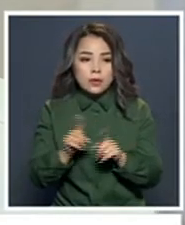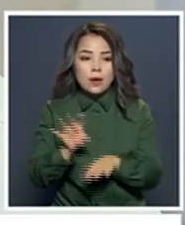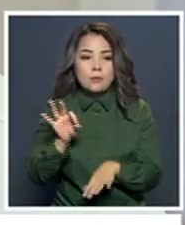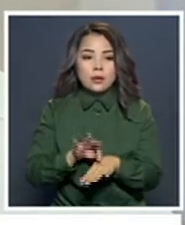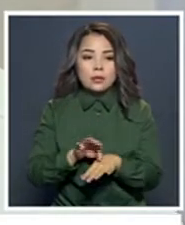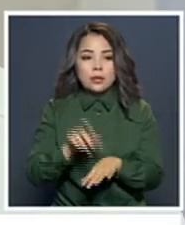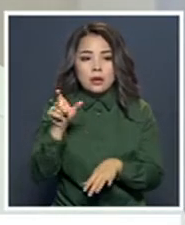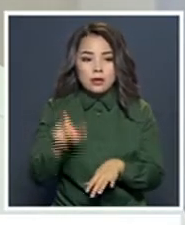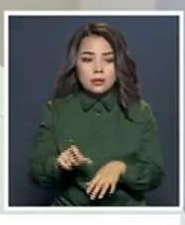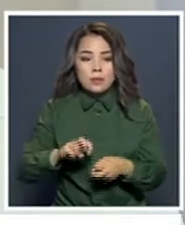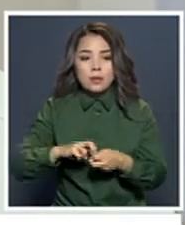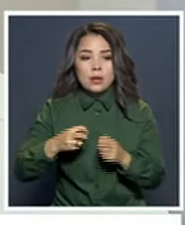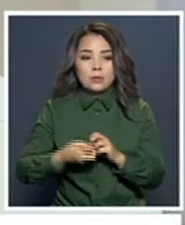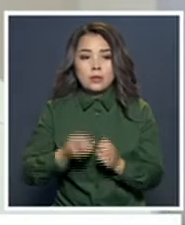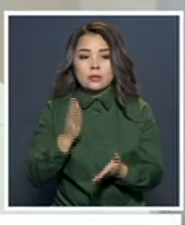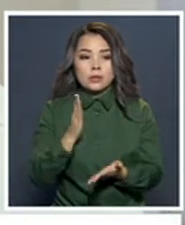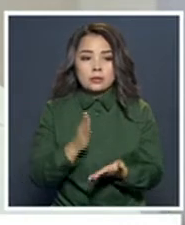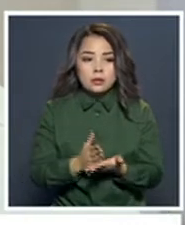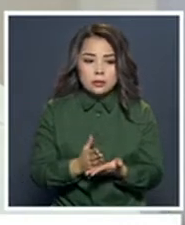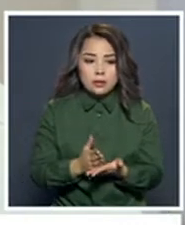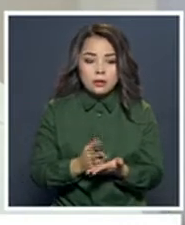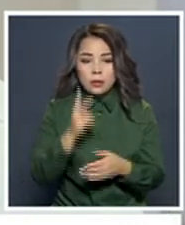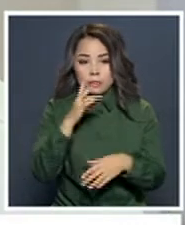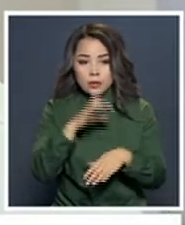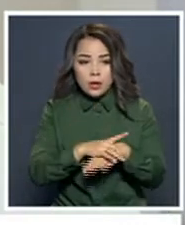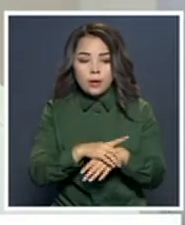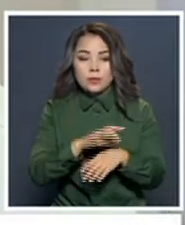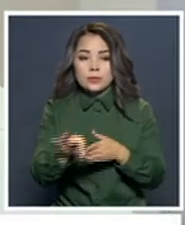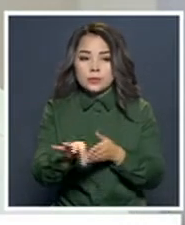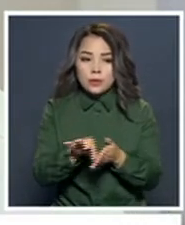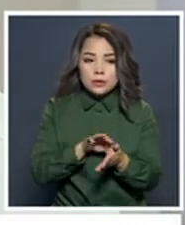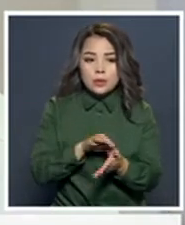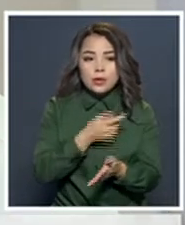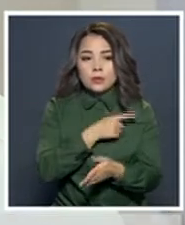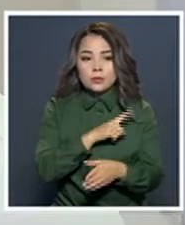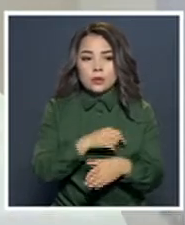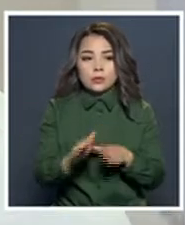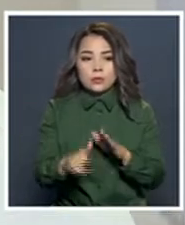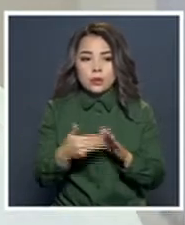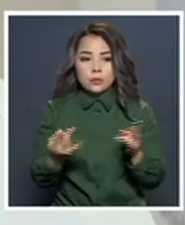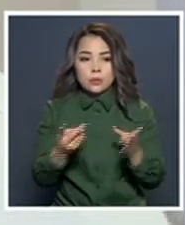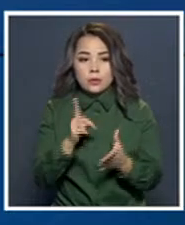науқаста проблема болса, ең бірінші жедел жәрдем шақыру керек.